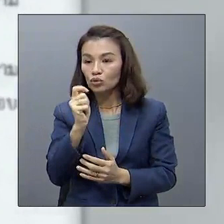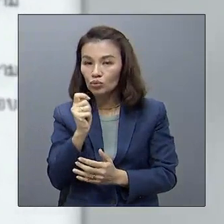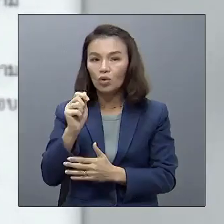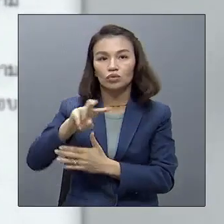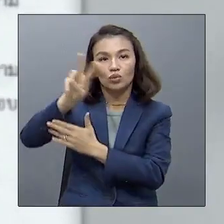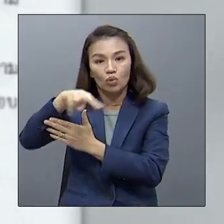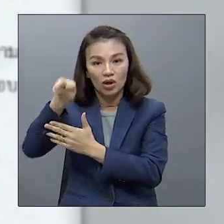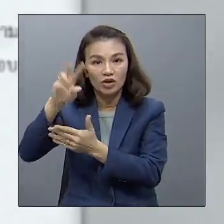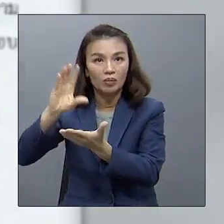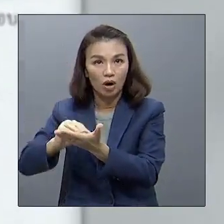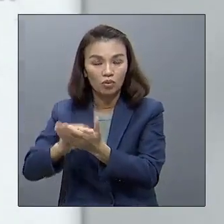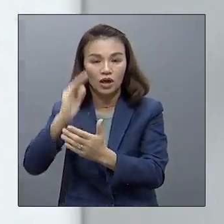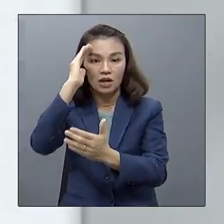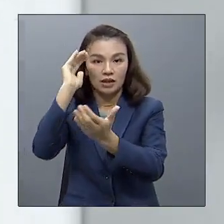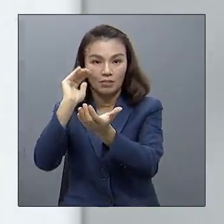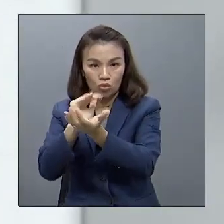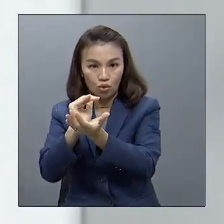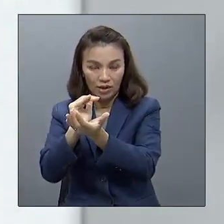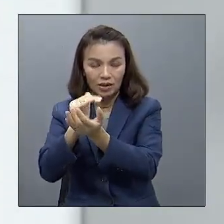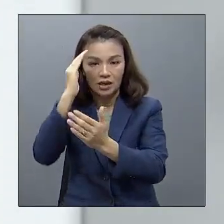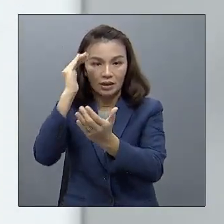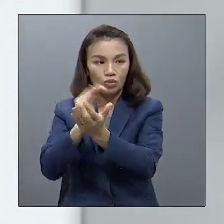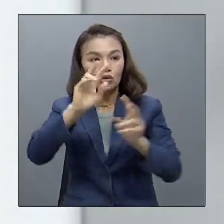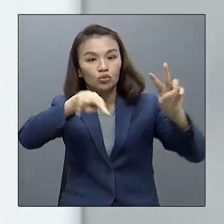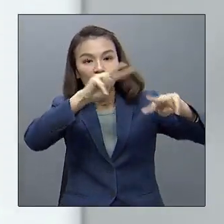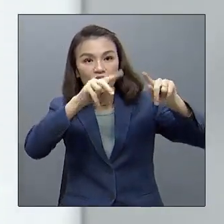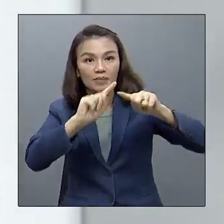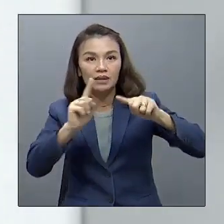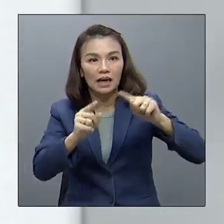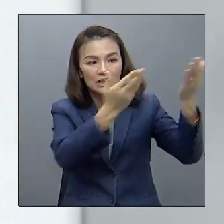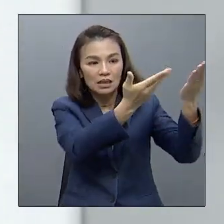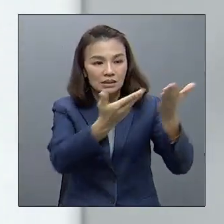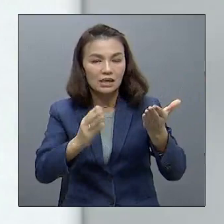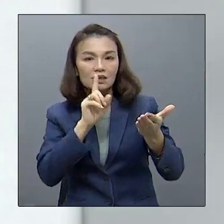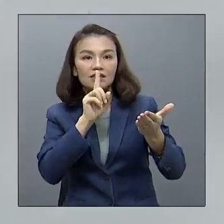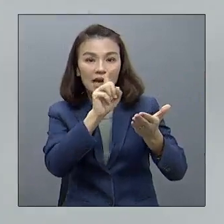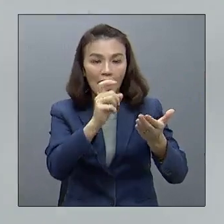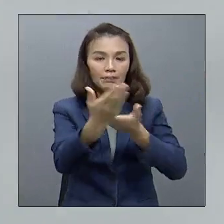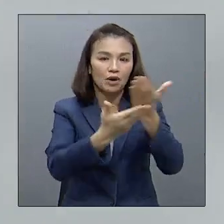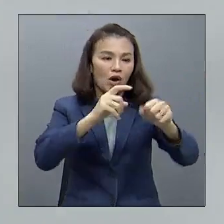จแห่งชาติมีกำหนดเรียกพันตำรวจโทมานพงษ์เข้ามาชี้แจงในช่วงบ่ายค่ะ